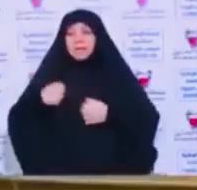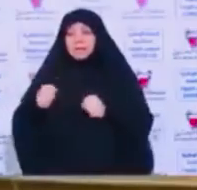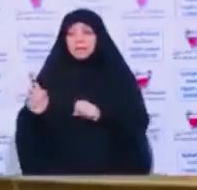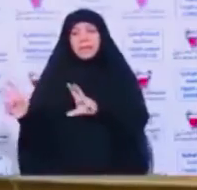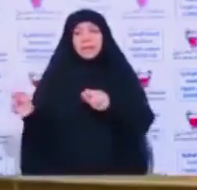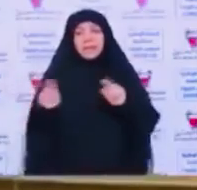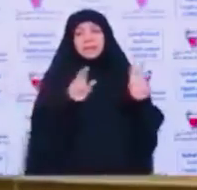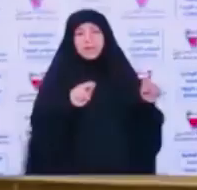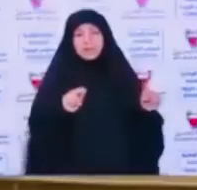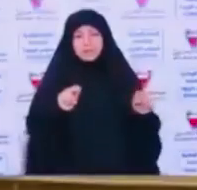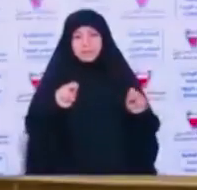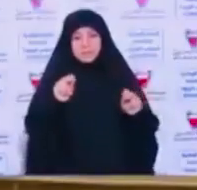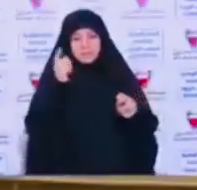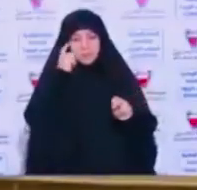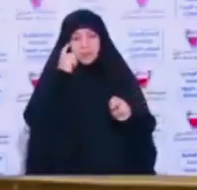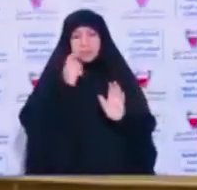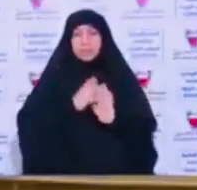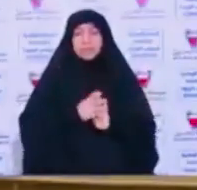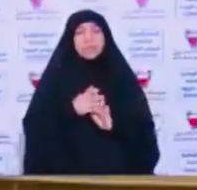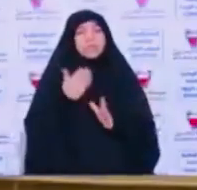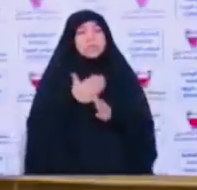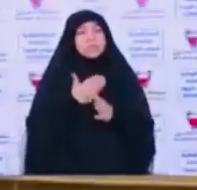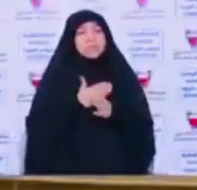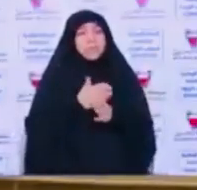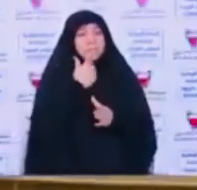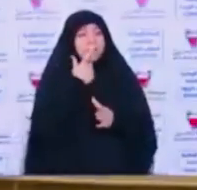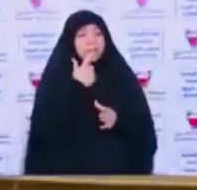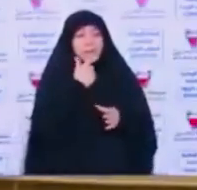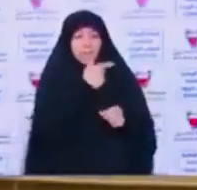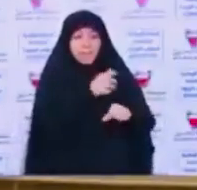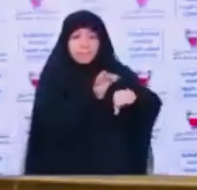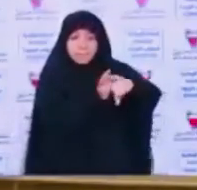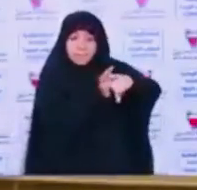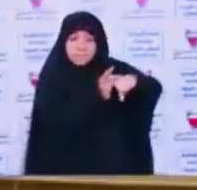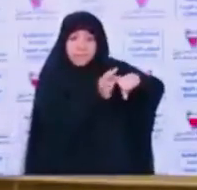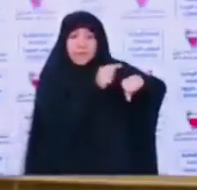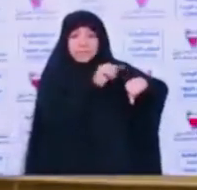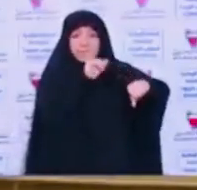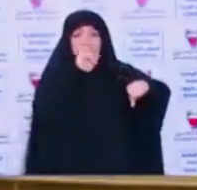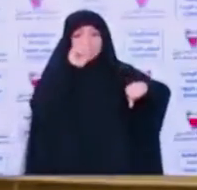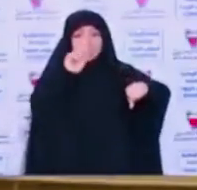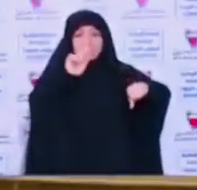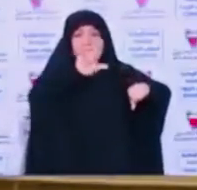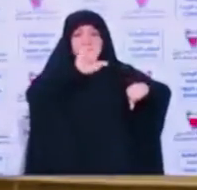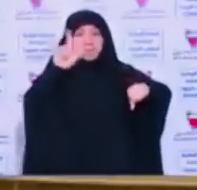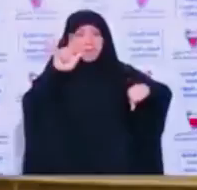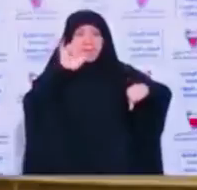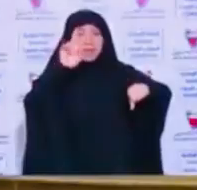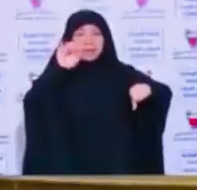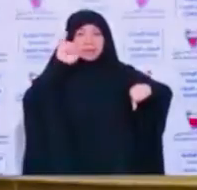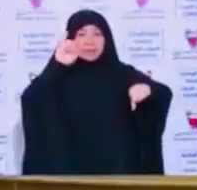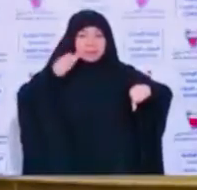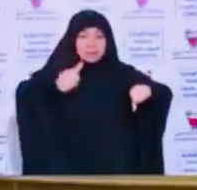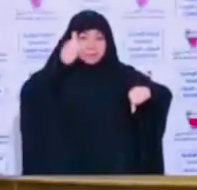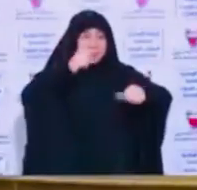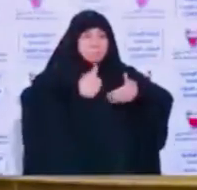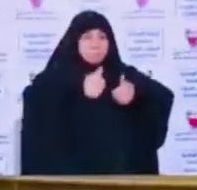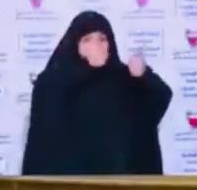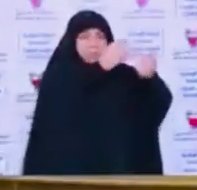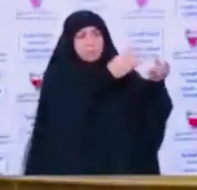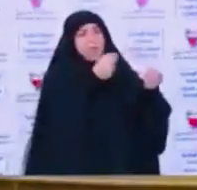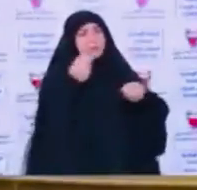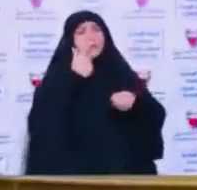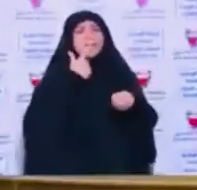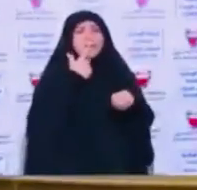من البلازما اللي تساعدهم على التشافي. وسبحانك يا رب، يعني إذا الله أنعم